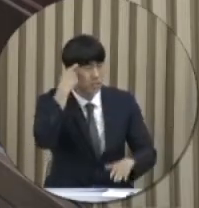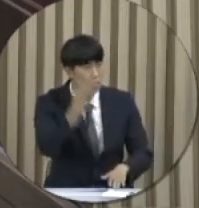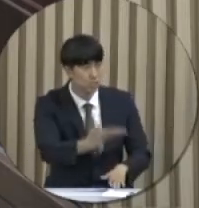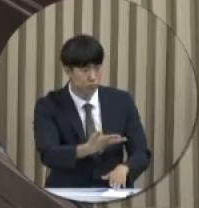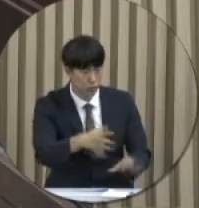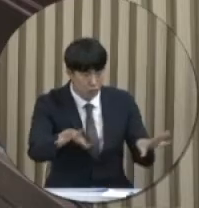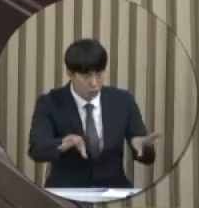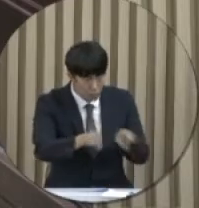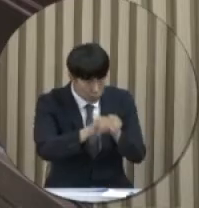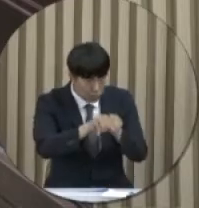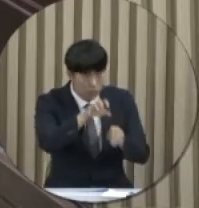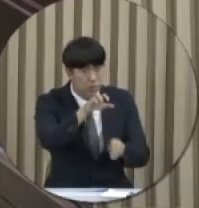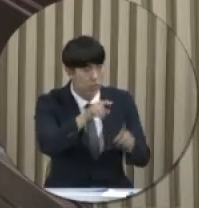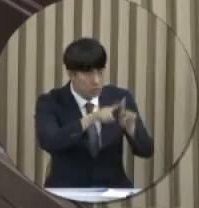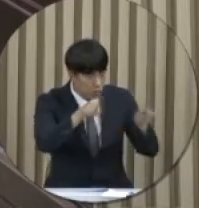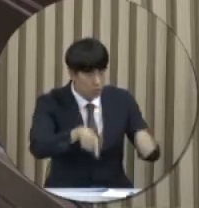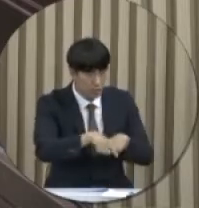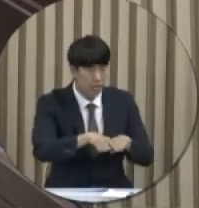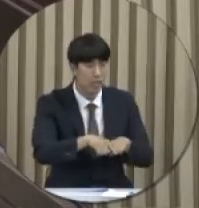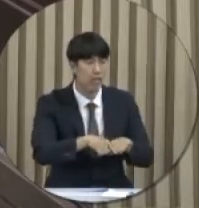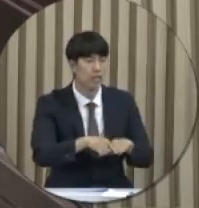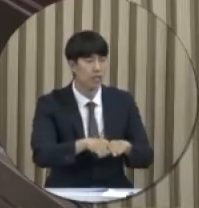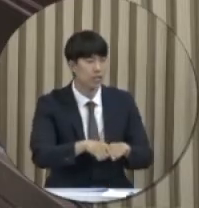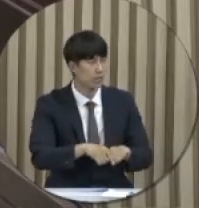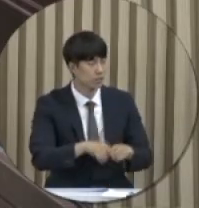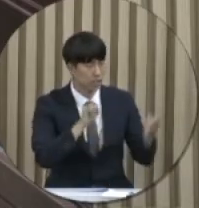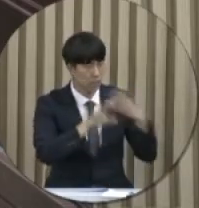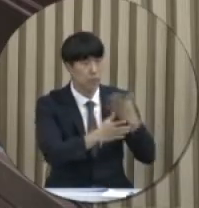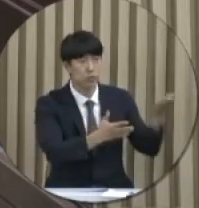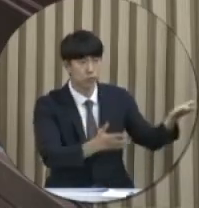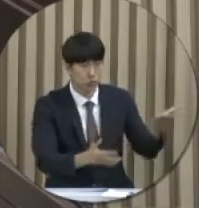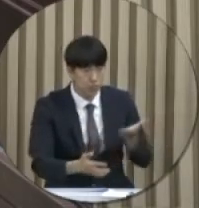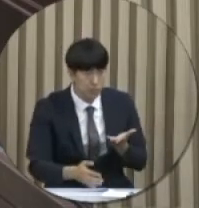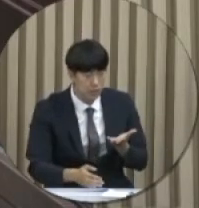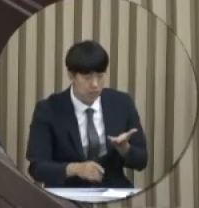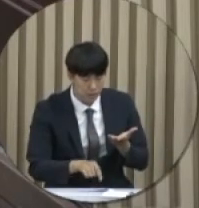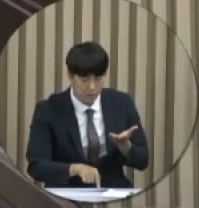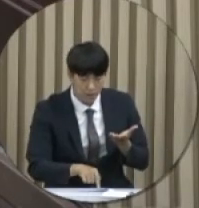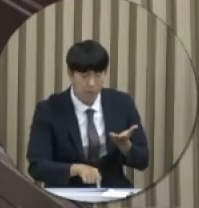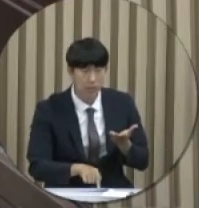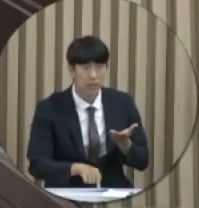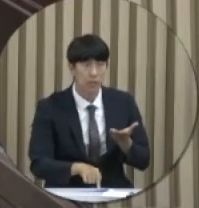요지서에 답변을 해 주셨습니다. 근데 이 부분을